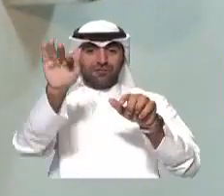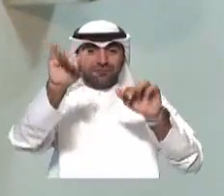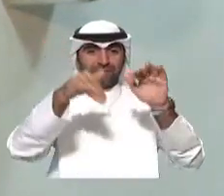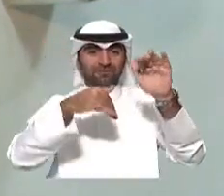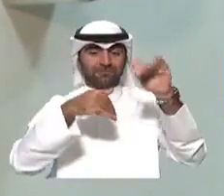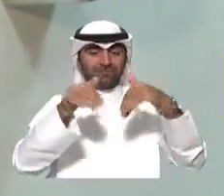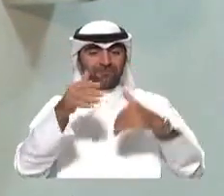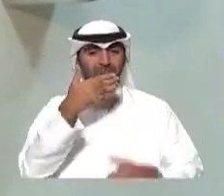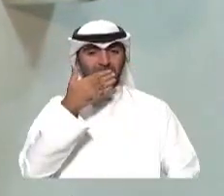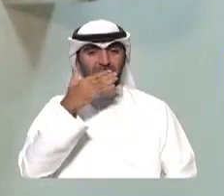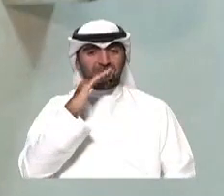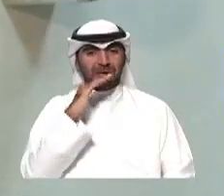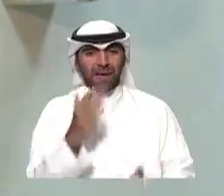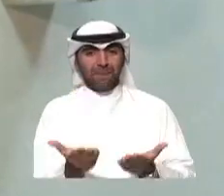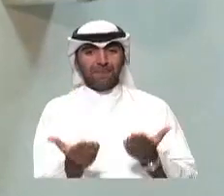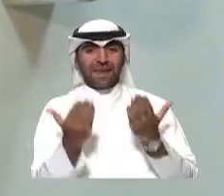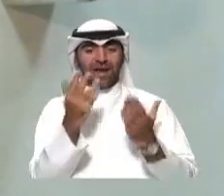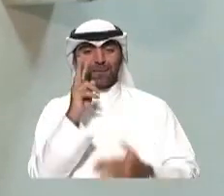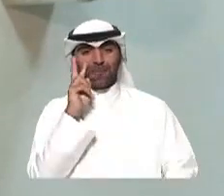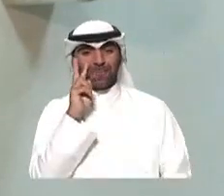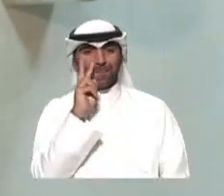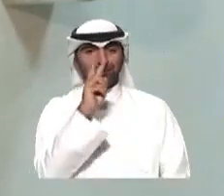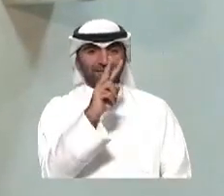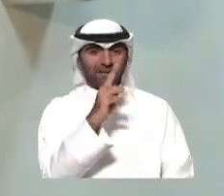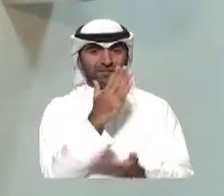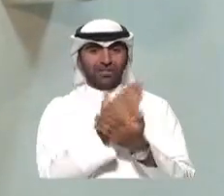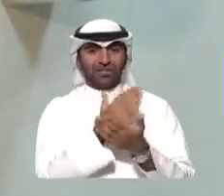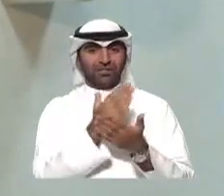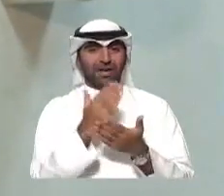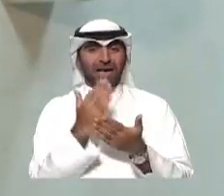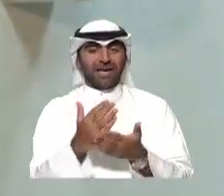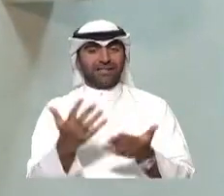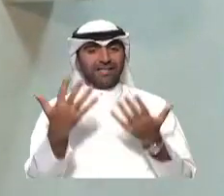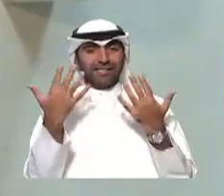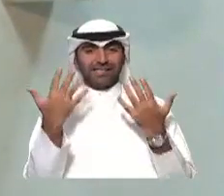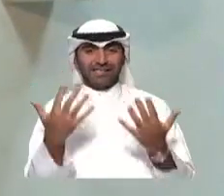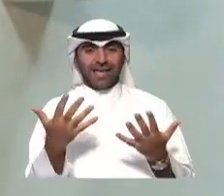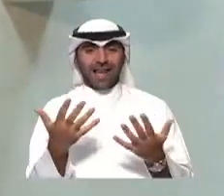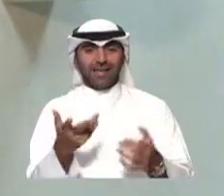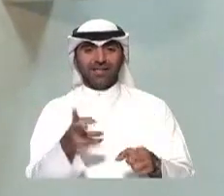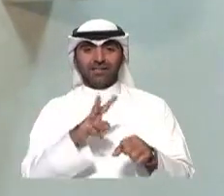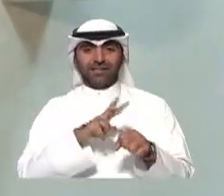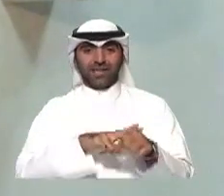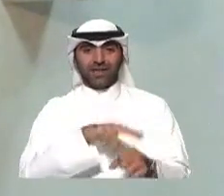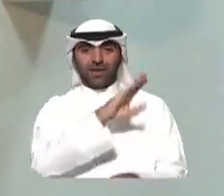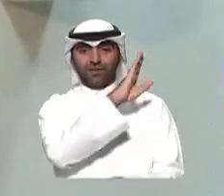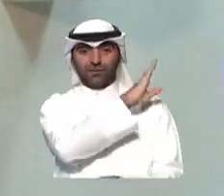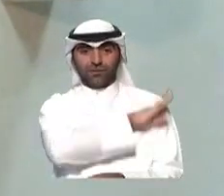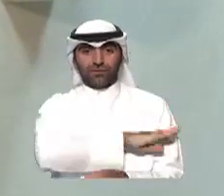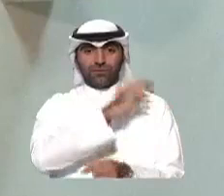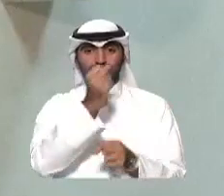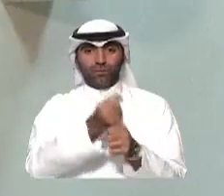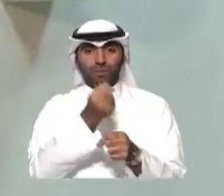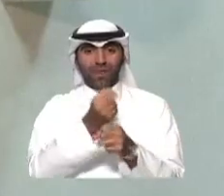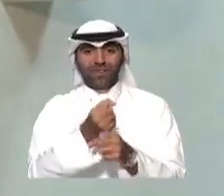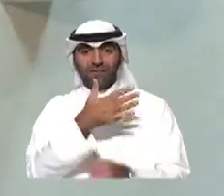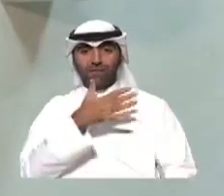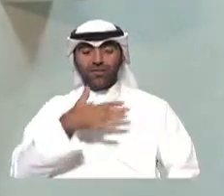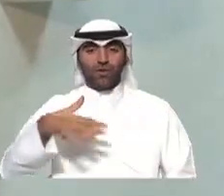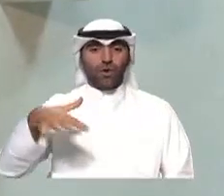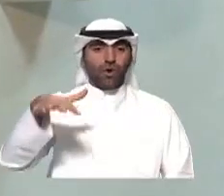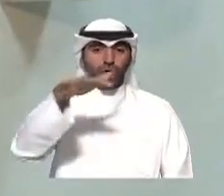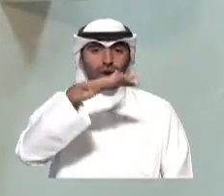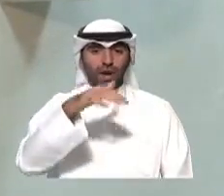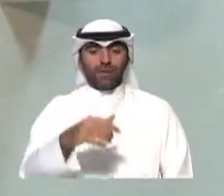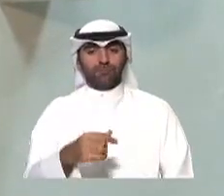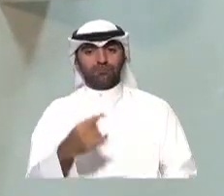جدا، ونسبة الحضور الموظفين ملتزمين لأن هم عارفين أن اليوم نسبة الحضور راح تكون 100%،